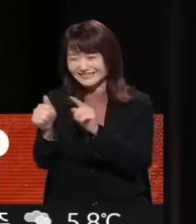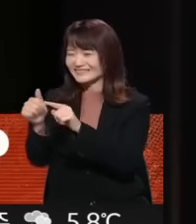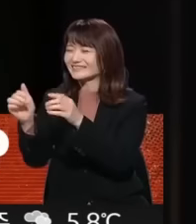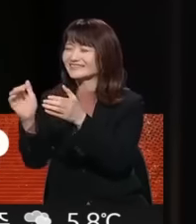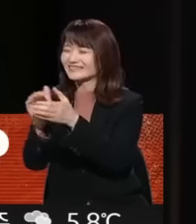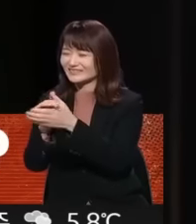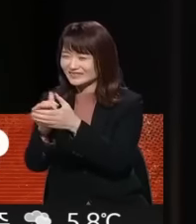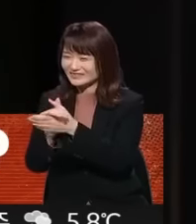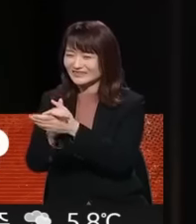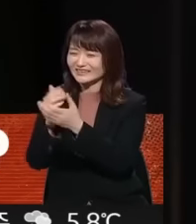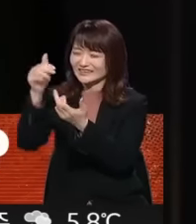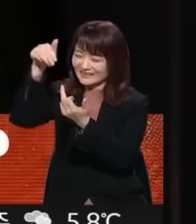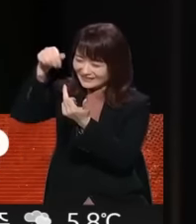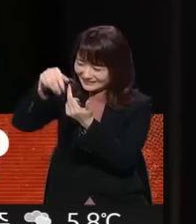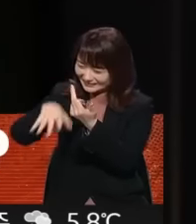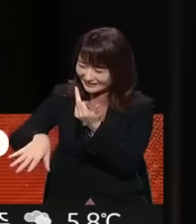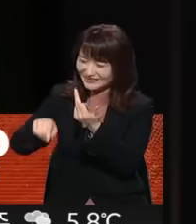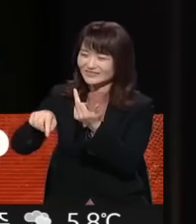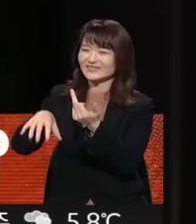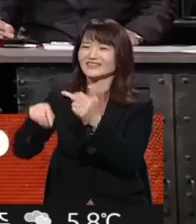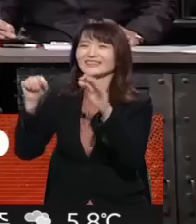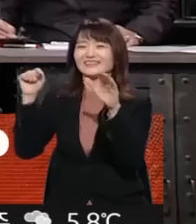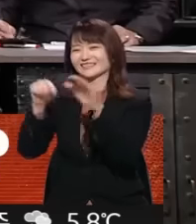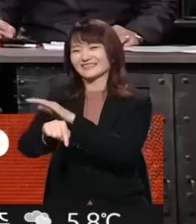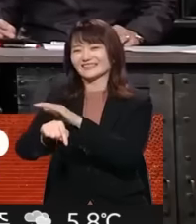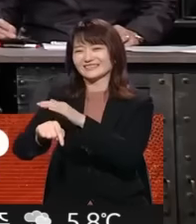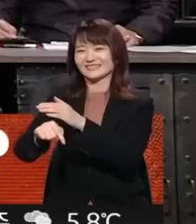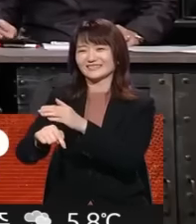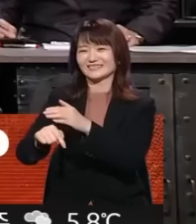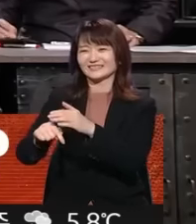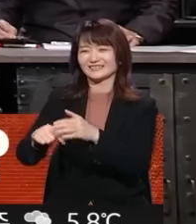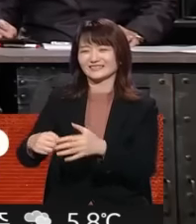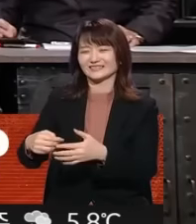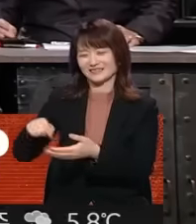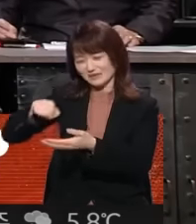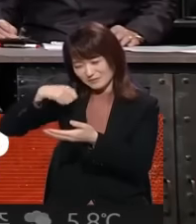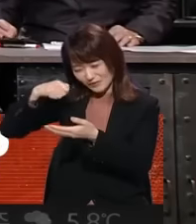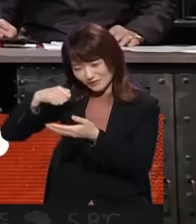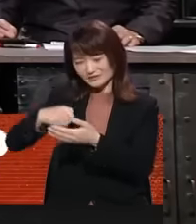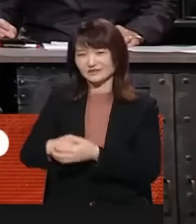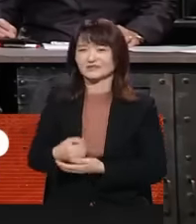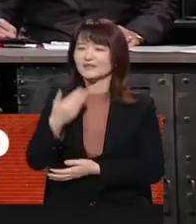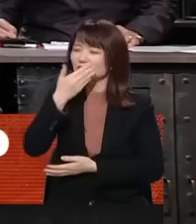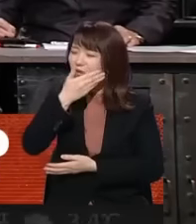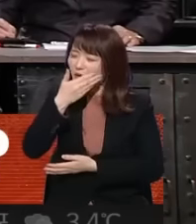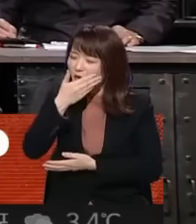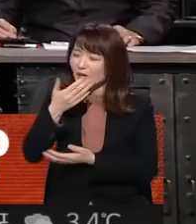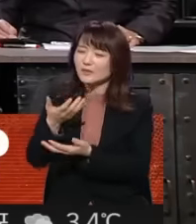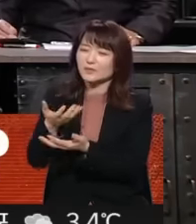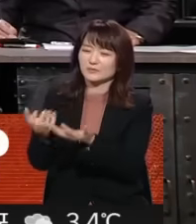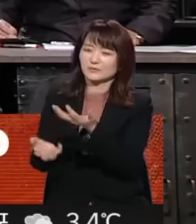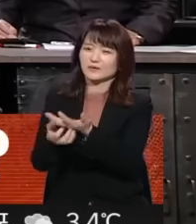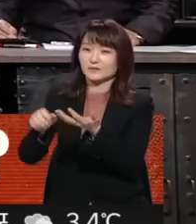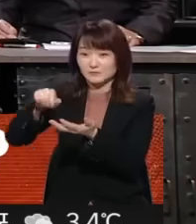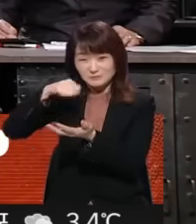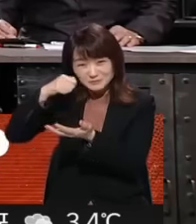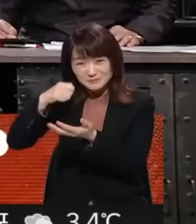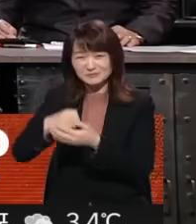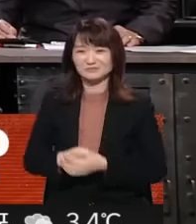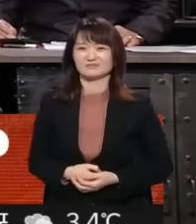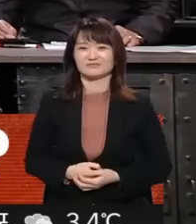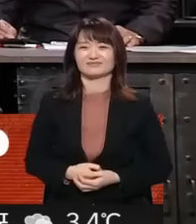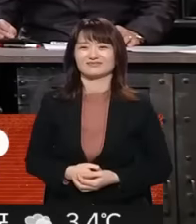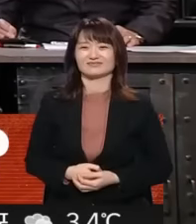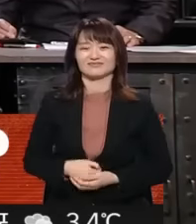먹는다 이런 얘기를 하거든요 결국 무시하지만 보양식을 좋아할 수도 있는 거잖아요 그러니까 본인 마음이